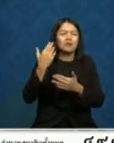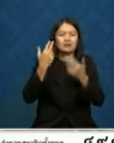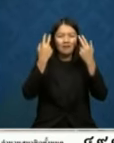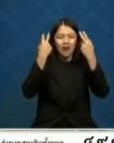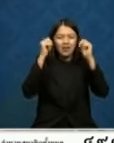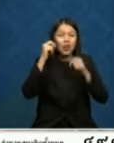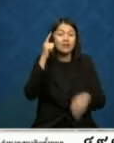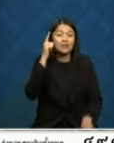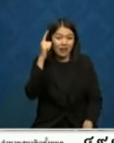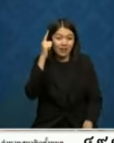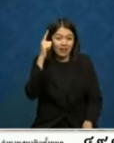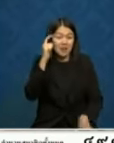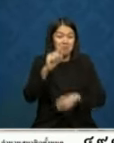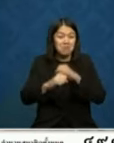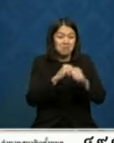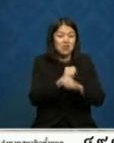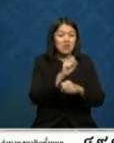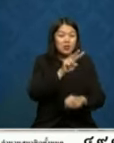เมื่อปี